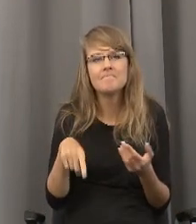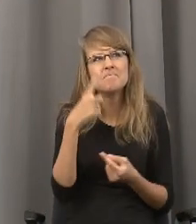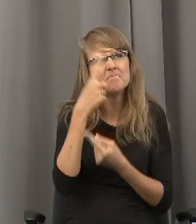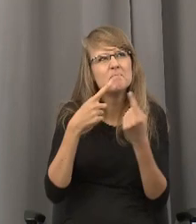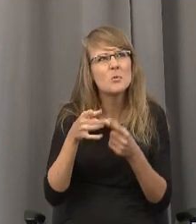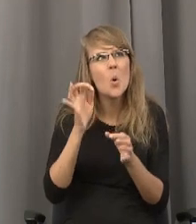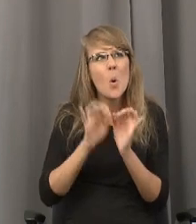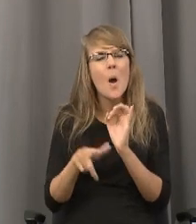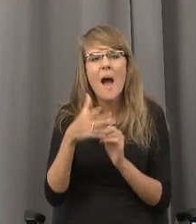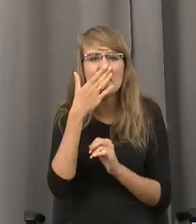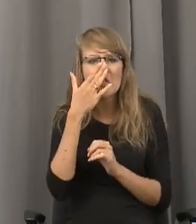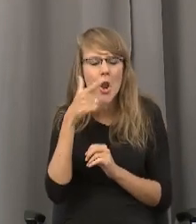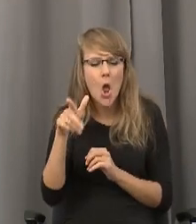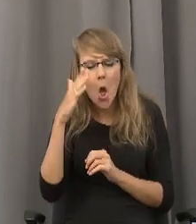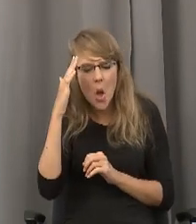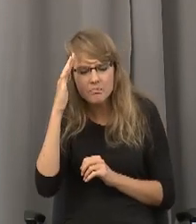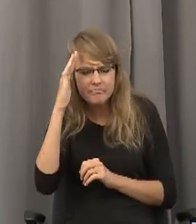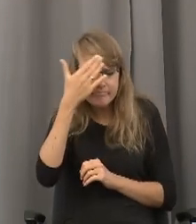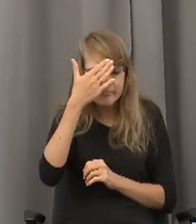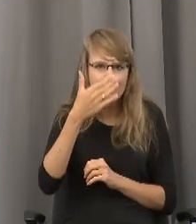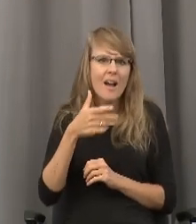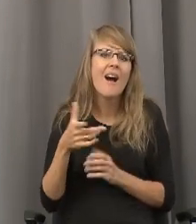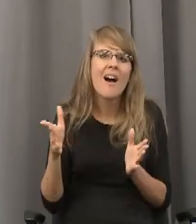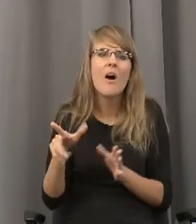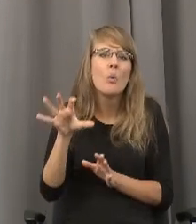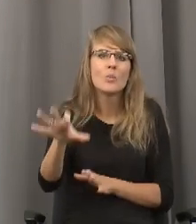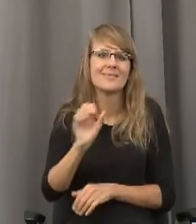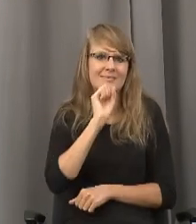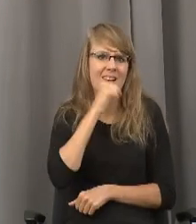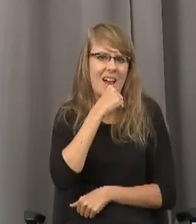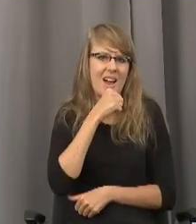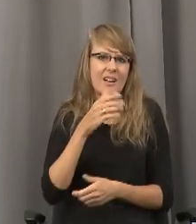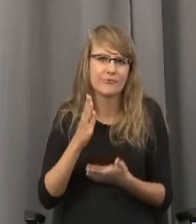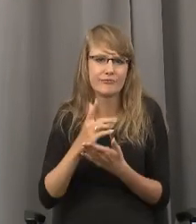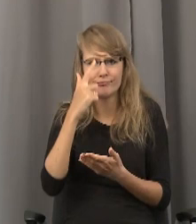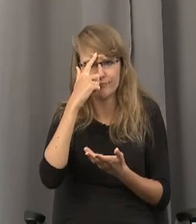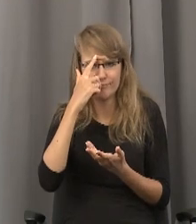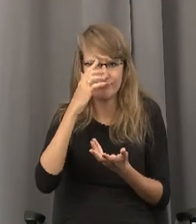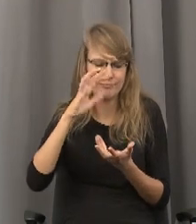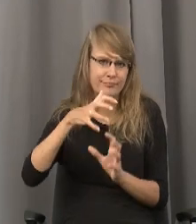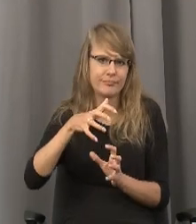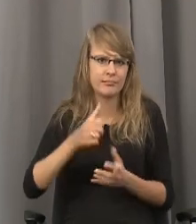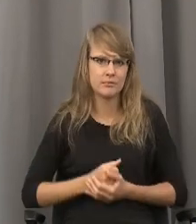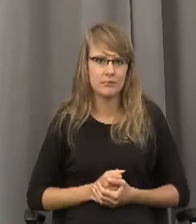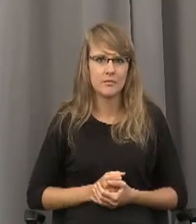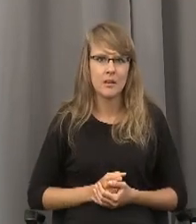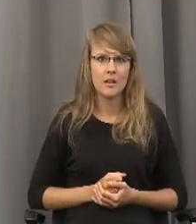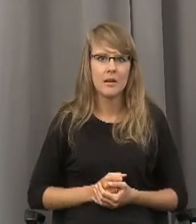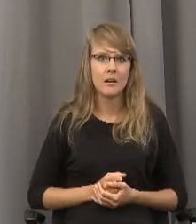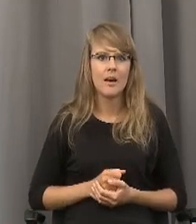otępieniu, to ono jest wpisane w pewien wiek, wiek starszy. A więc nie możemy wycinać tego kawałka